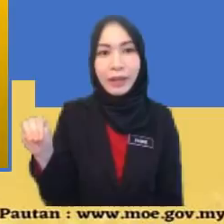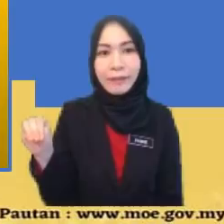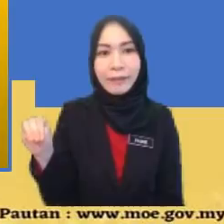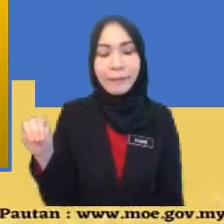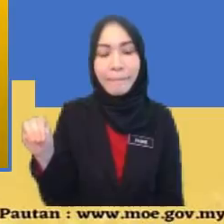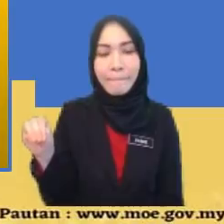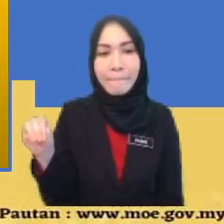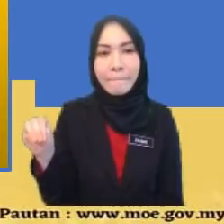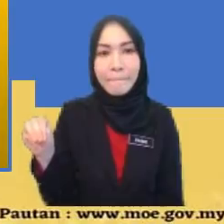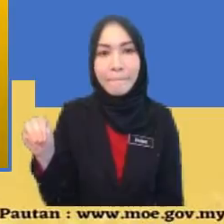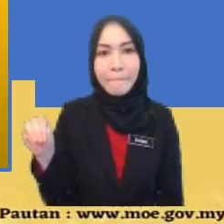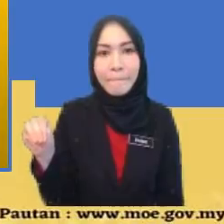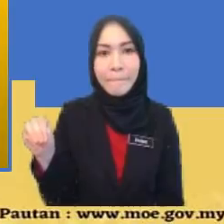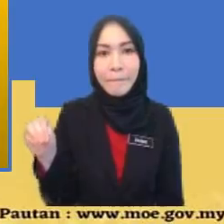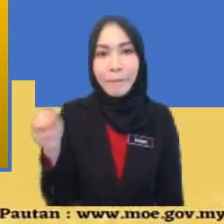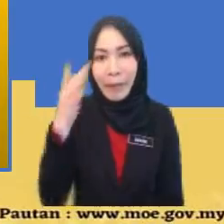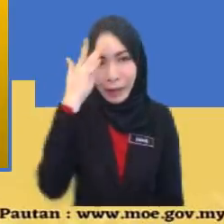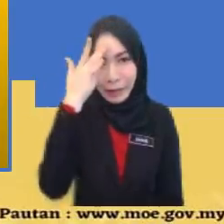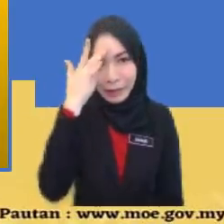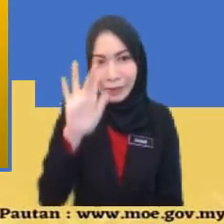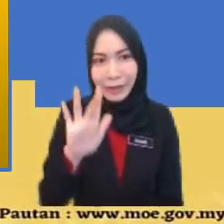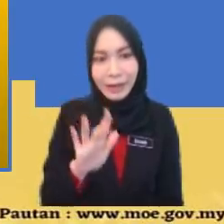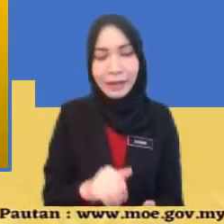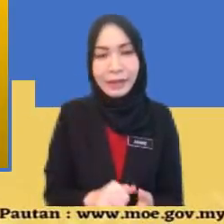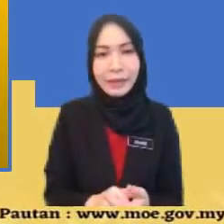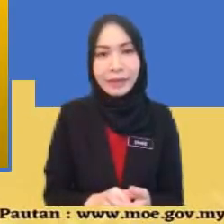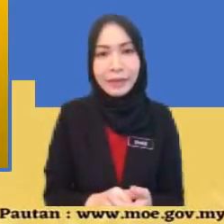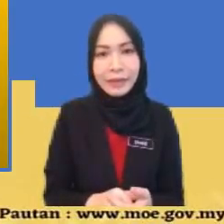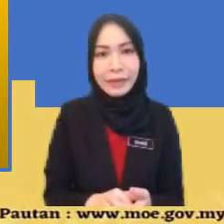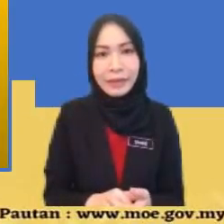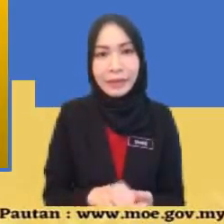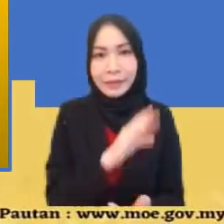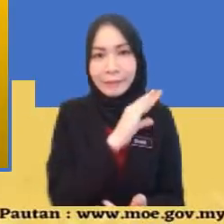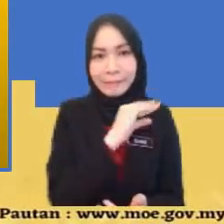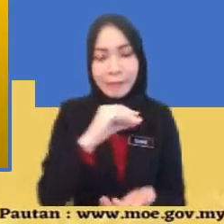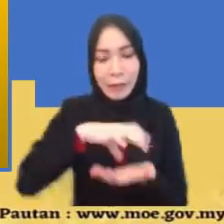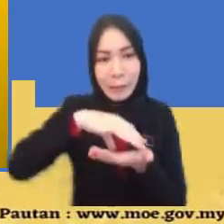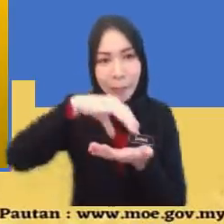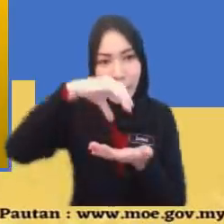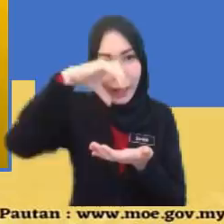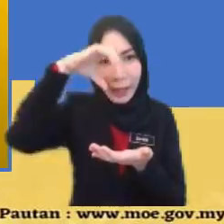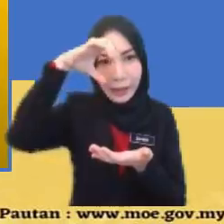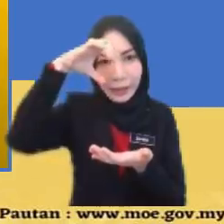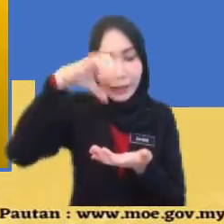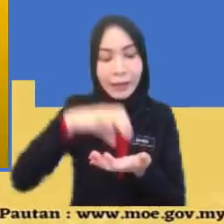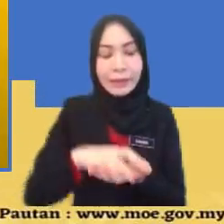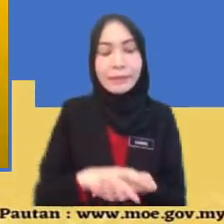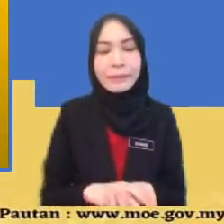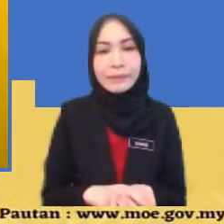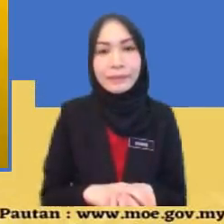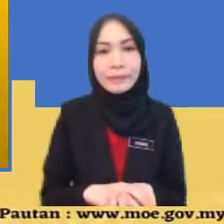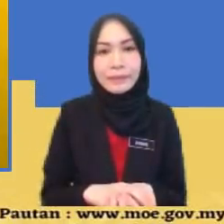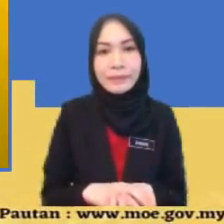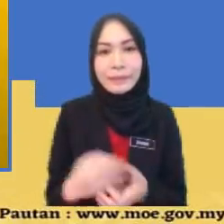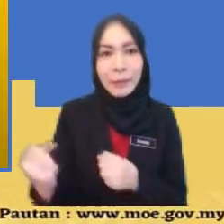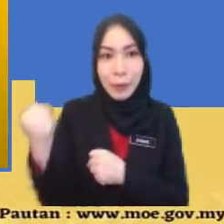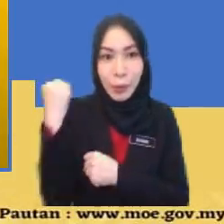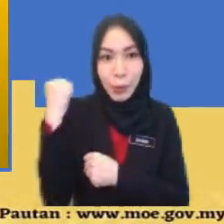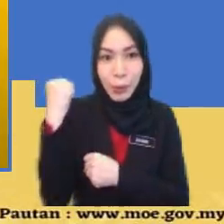pembelajaran murid dan seterusnya bagi tujuan pengayaan dan dan juga pengukuhan